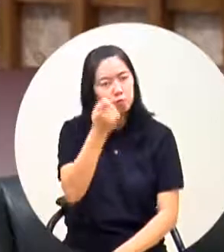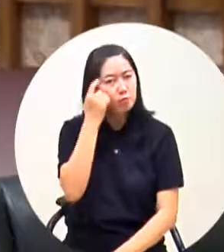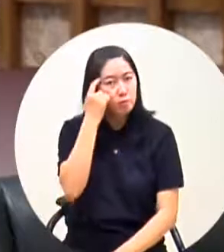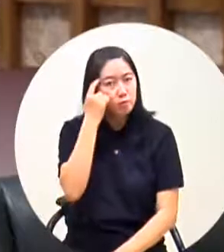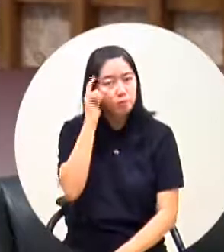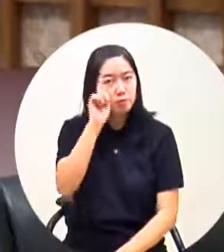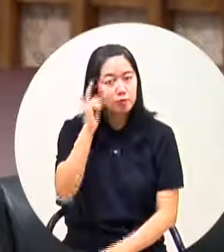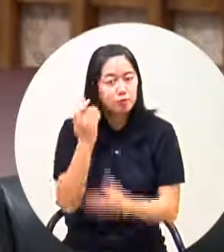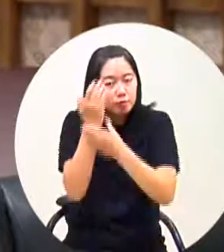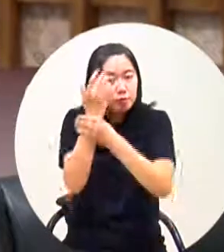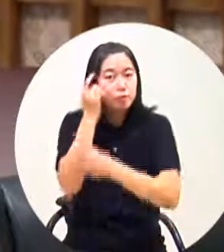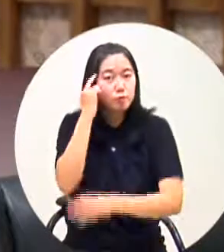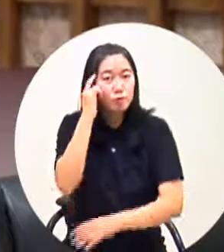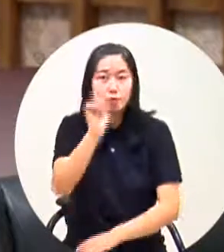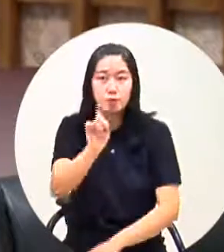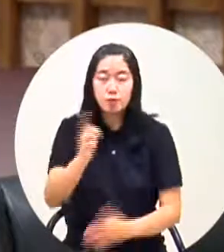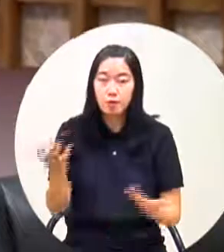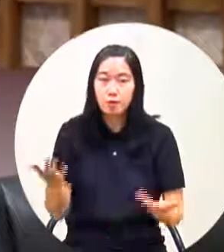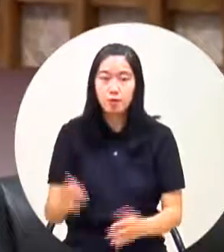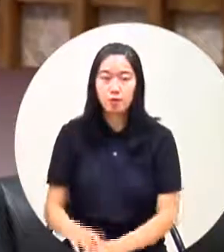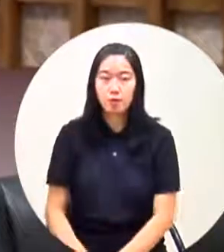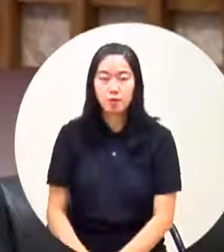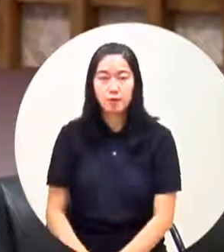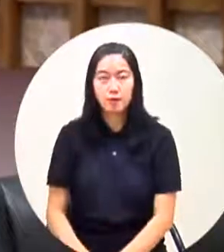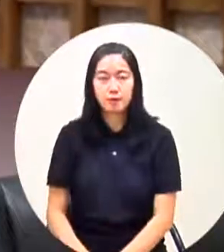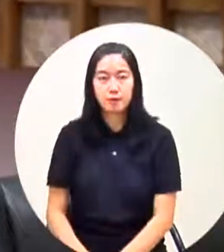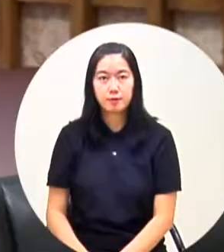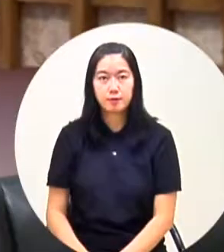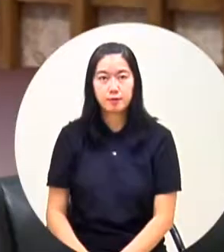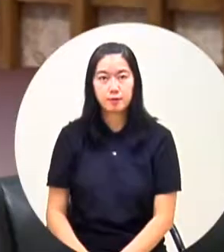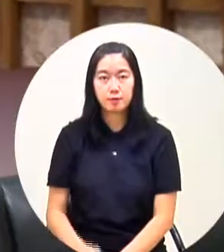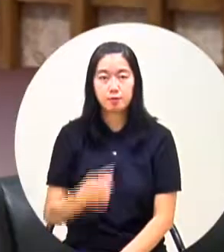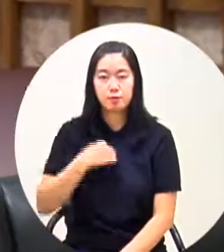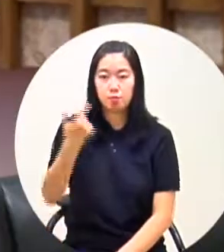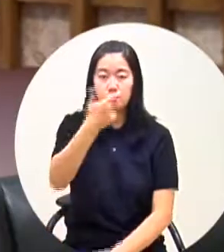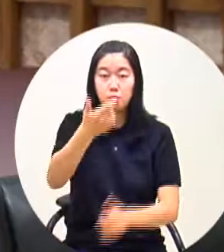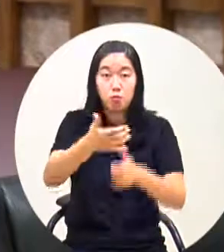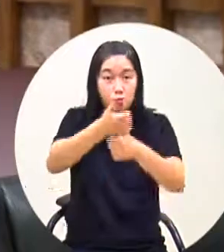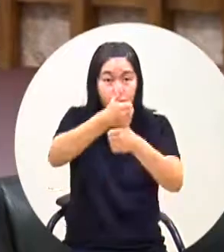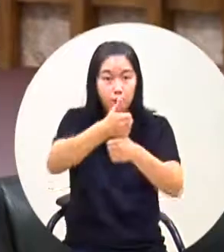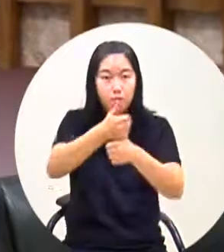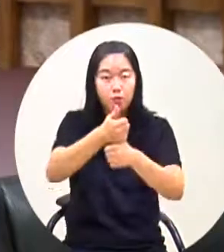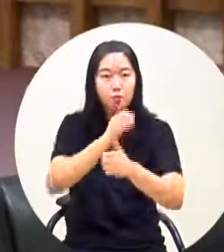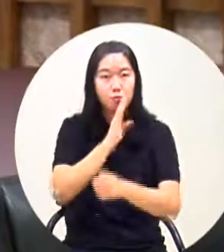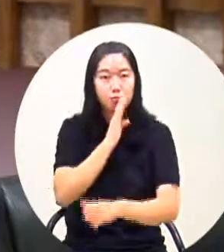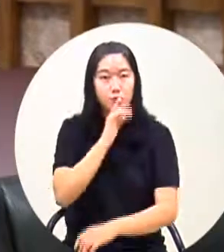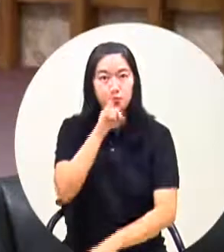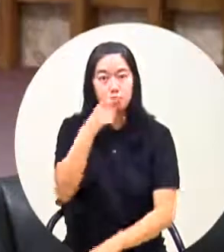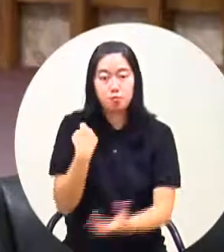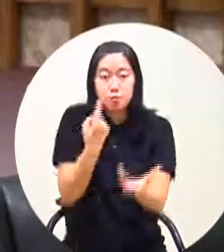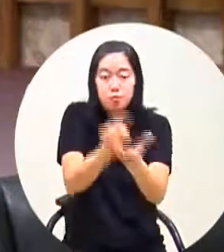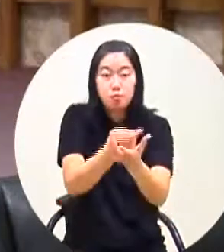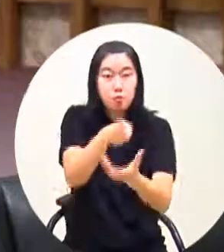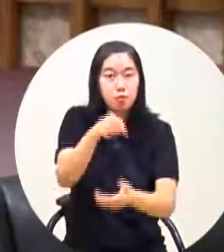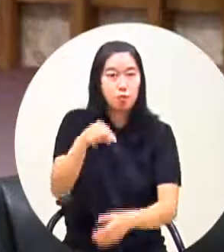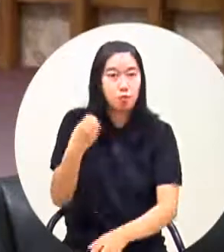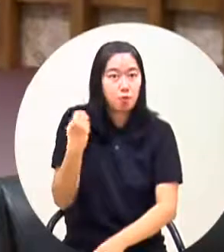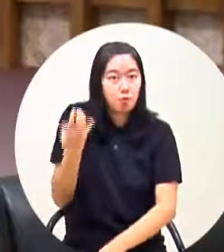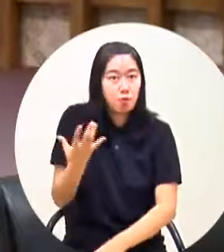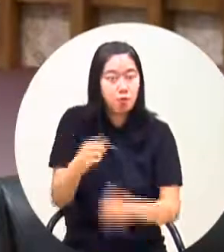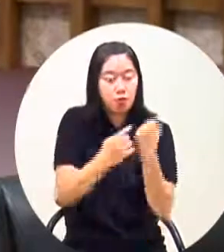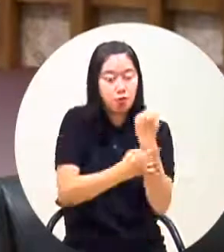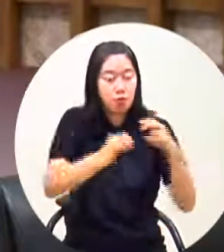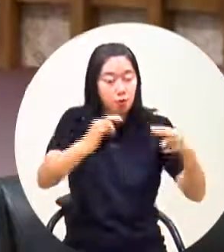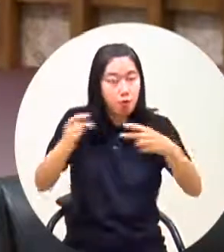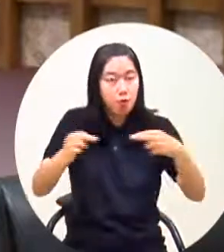怎，你有差不多讲叫阮。啊，就是讲，俺是六都之一嘛吼。啊，你局长，你有去参加即摆新要收的迄、那、落、個，因为足